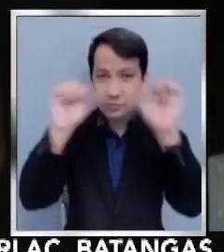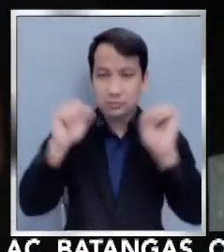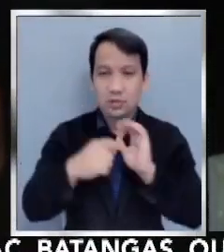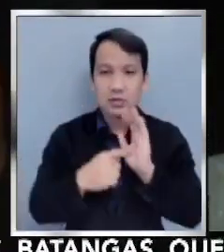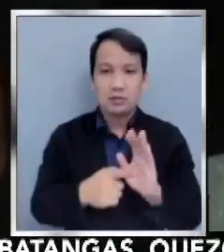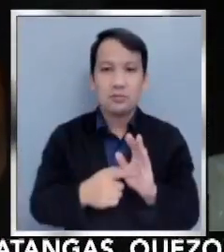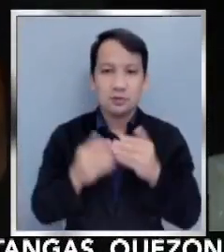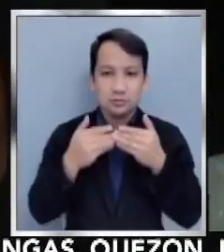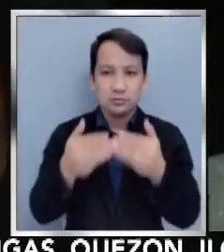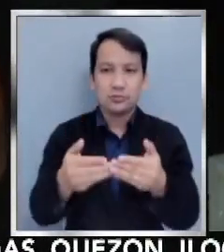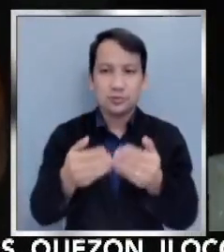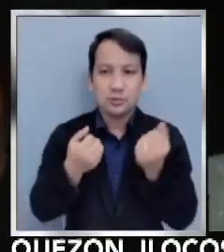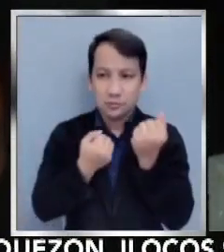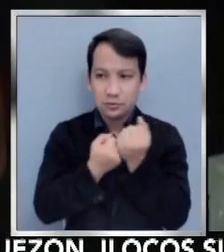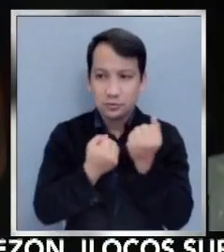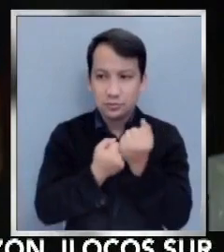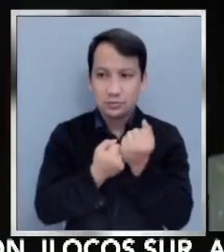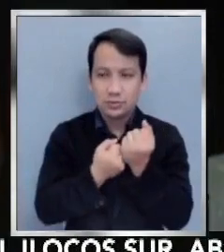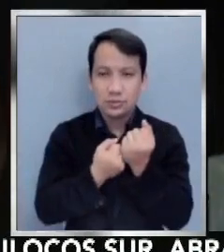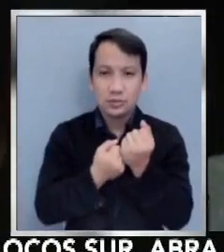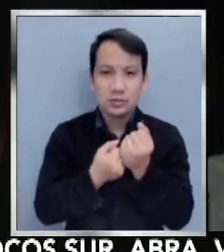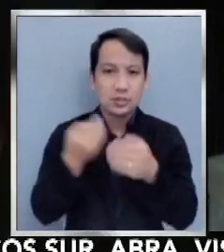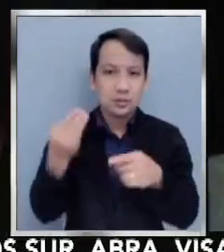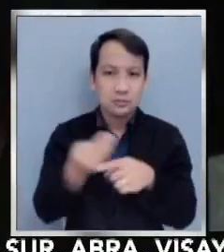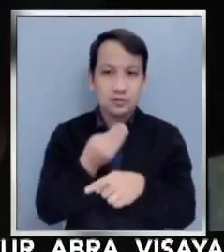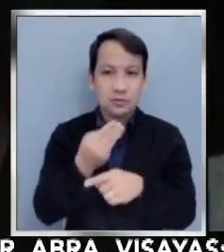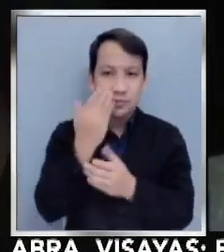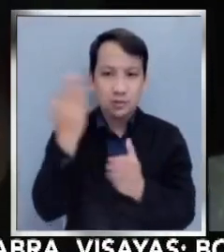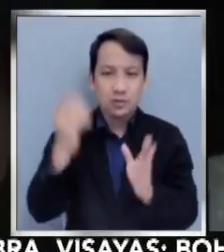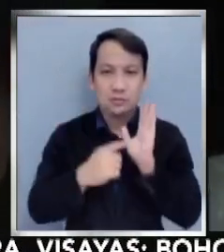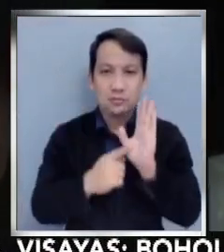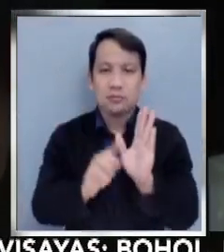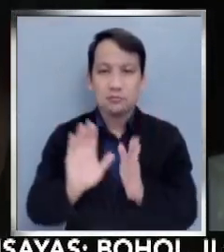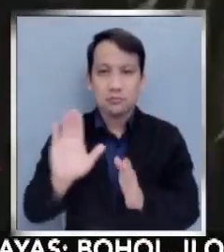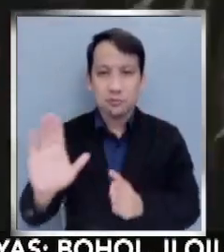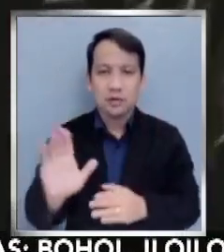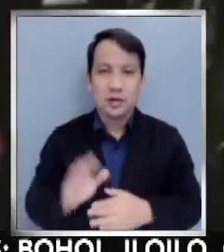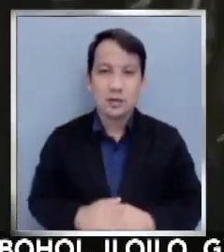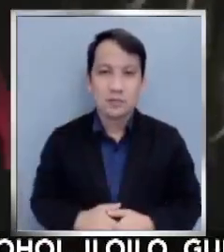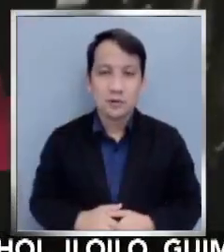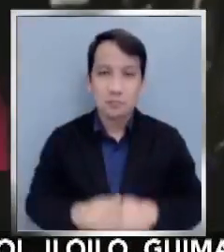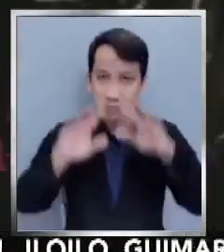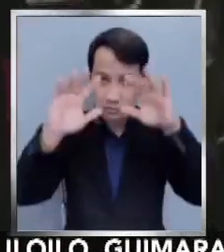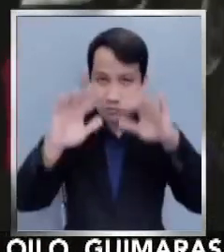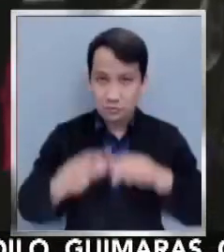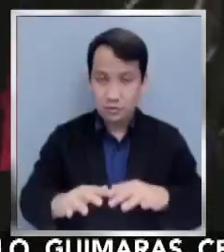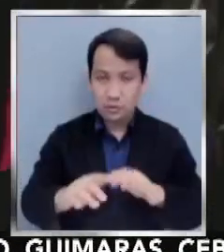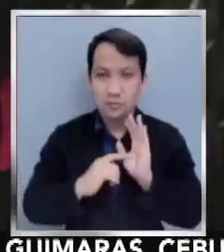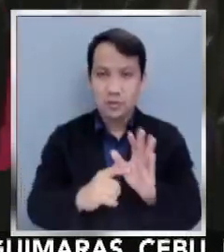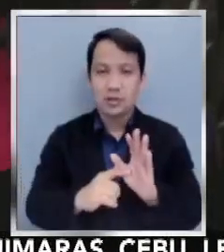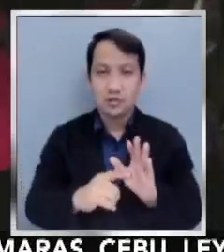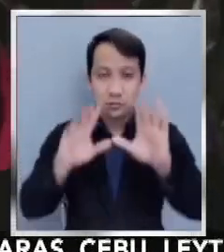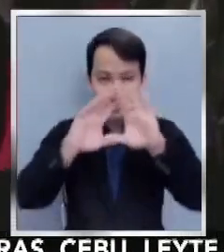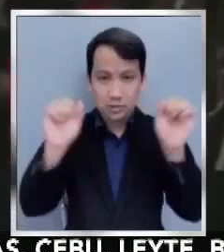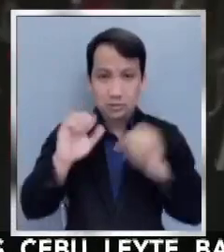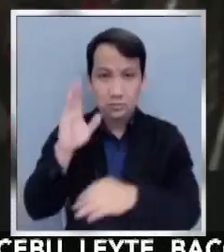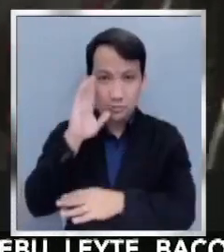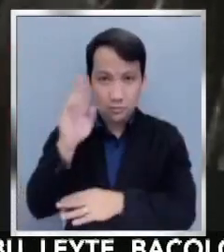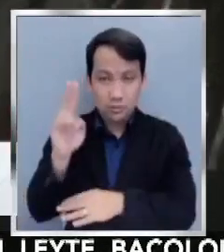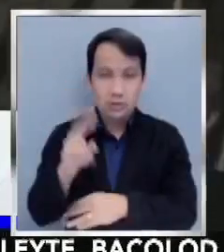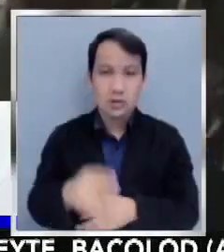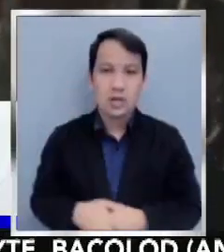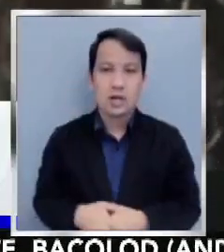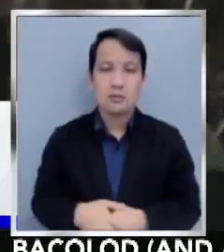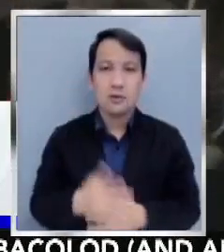na pagsuporta sa modernization program. Maula ng panahon nang dumating si President Bongbong Marcos, bandang